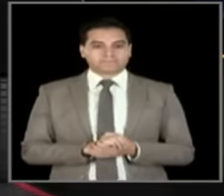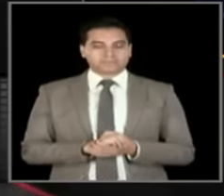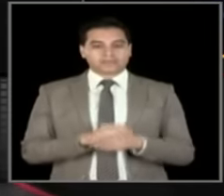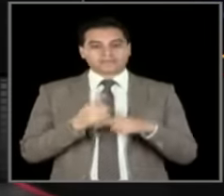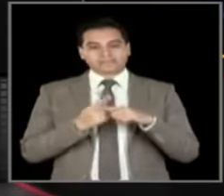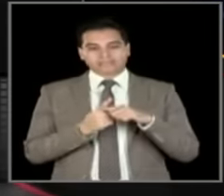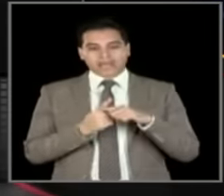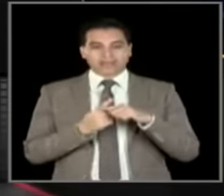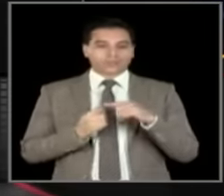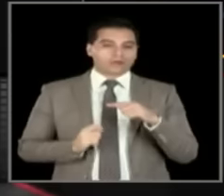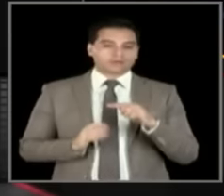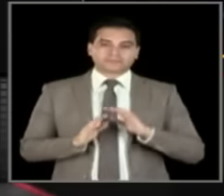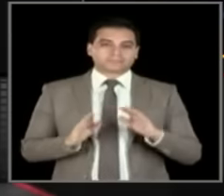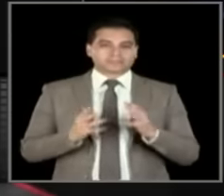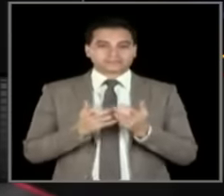زائد وناقص.